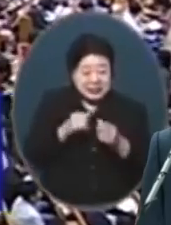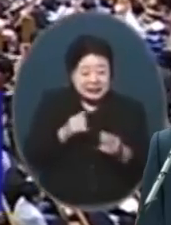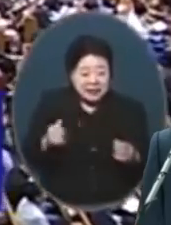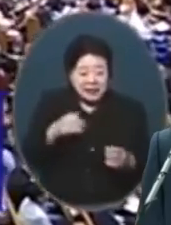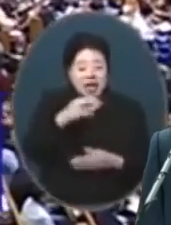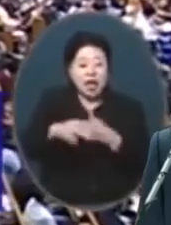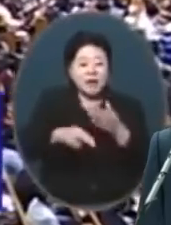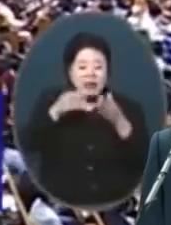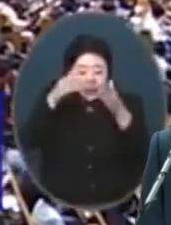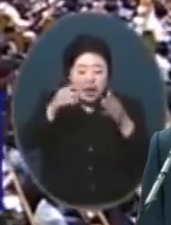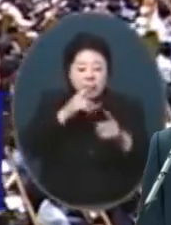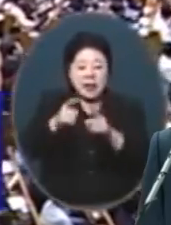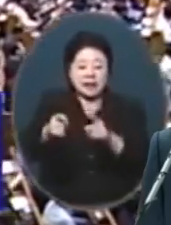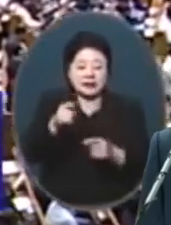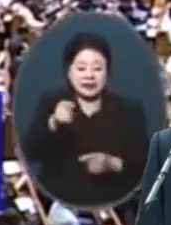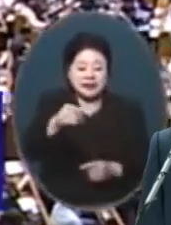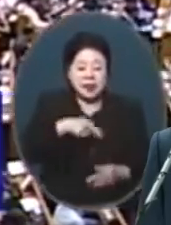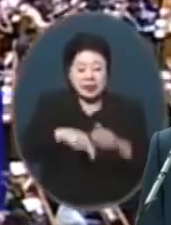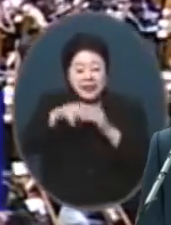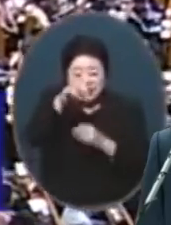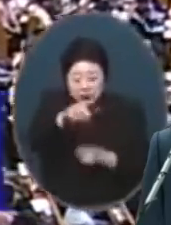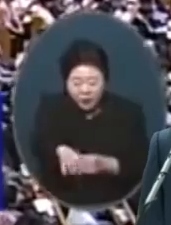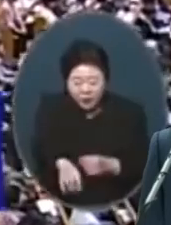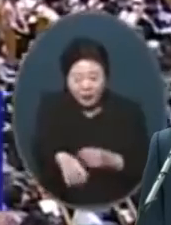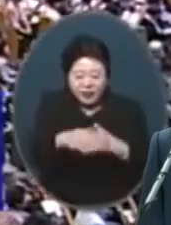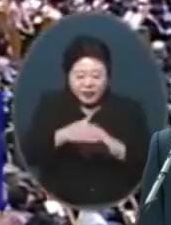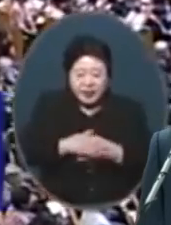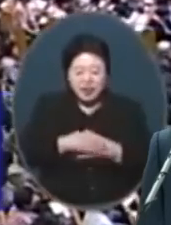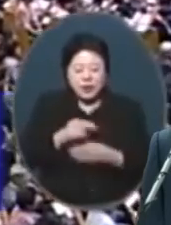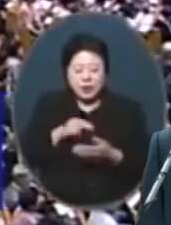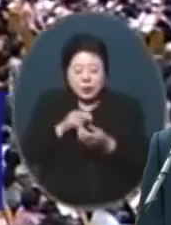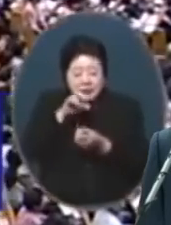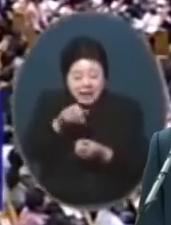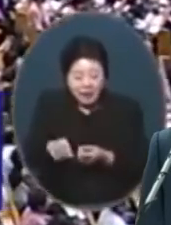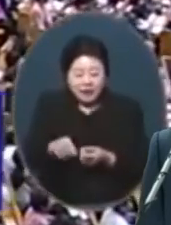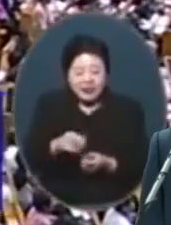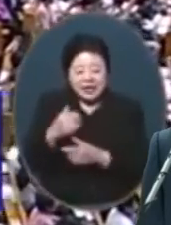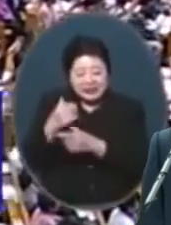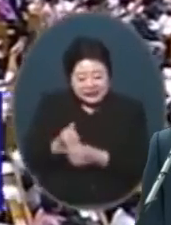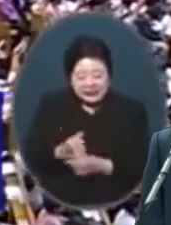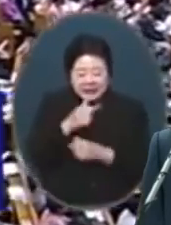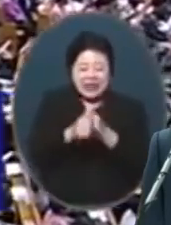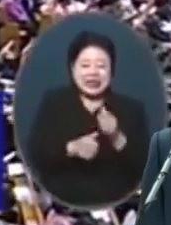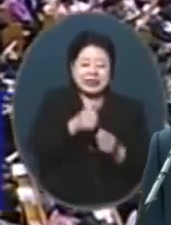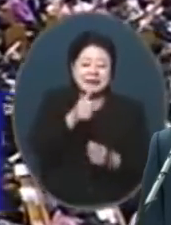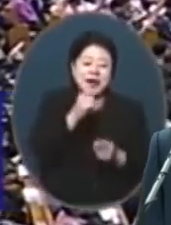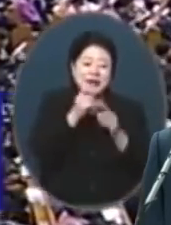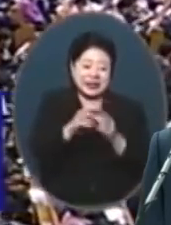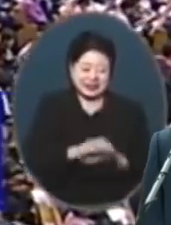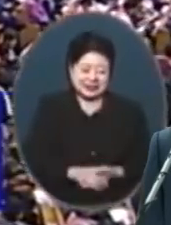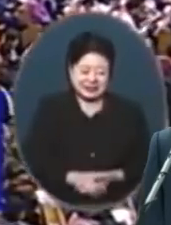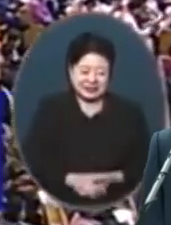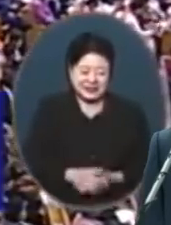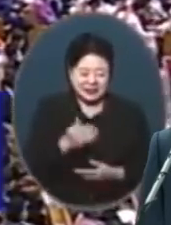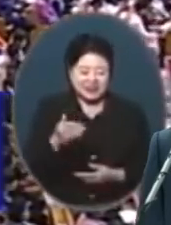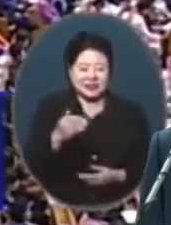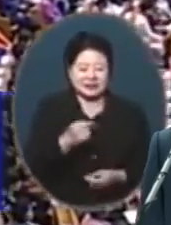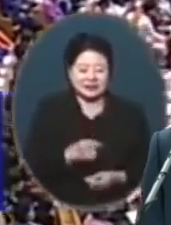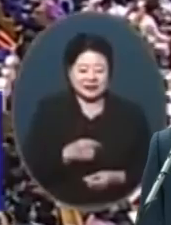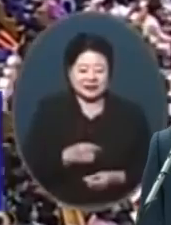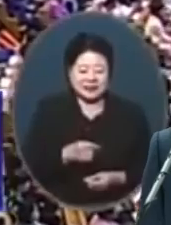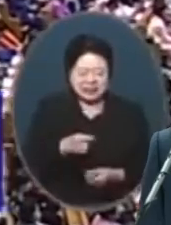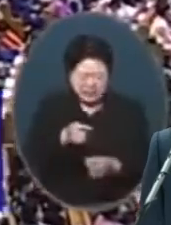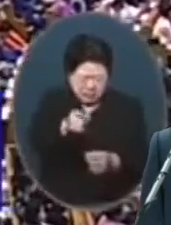나는 야훼를 향하여 말하기를 그는 나의 피란처여 나의 요새여 나의 의지하는 하나님이라 하리니 이는 그가 너를